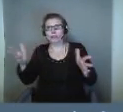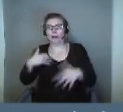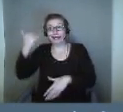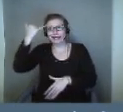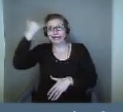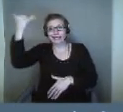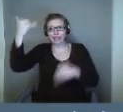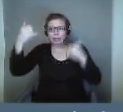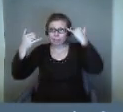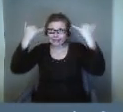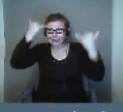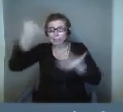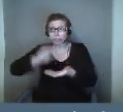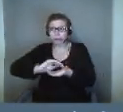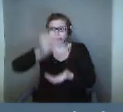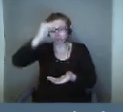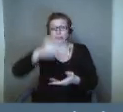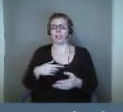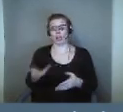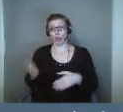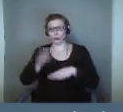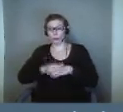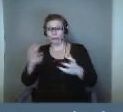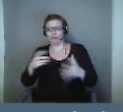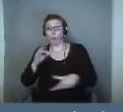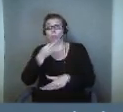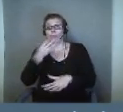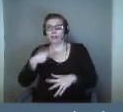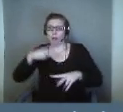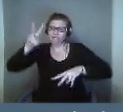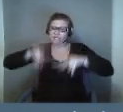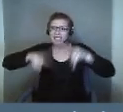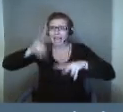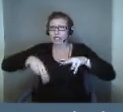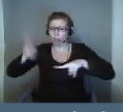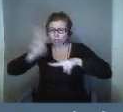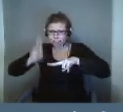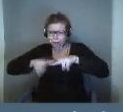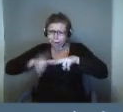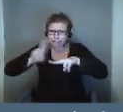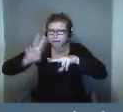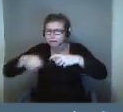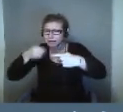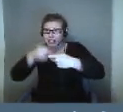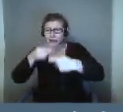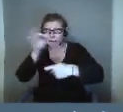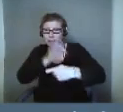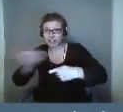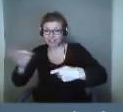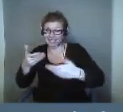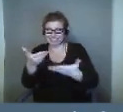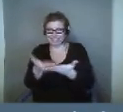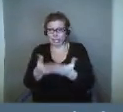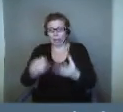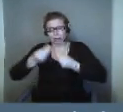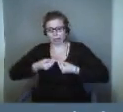profiter de l'aménagement total de notre bourg. On a fait de mieux vivre ensemble notre devise. Donc voilà, on était obligé de